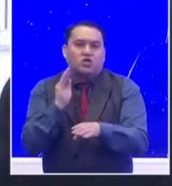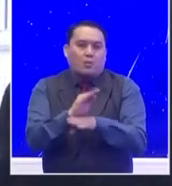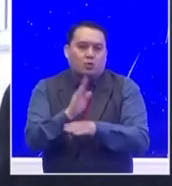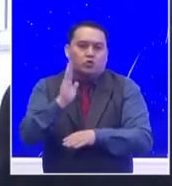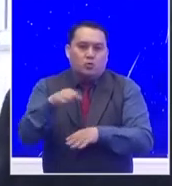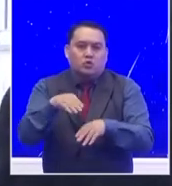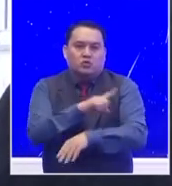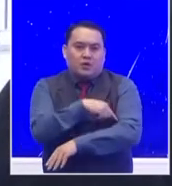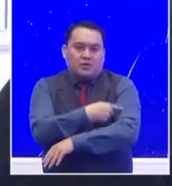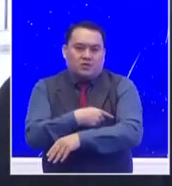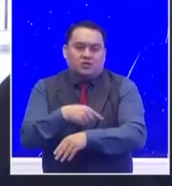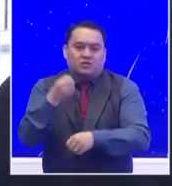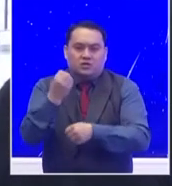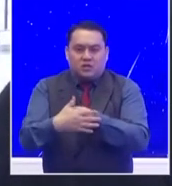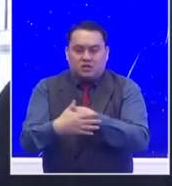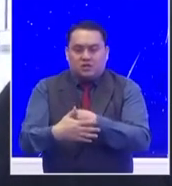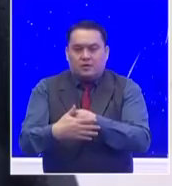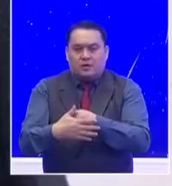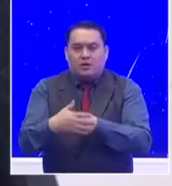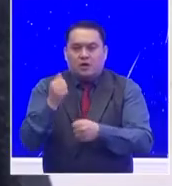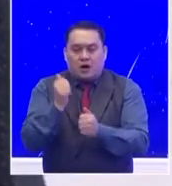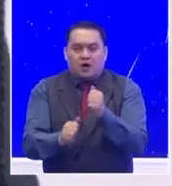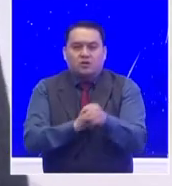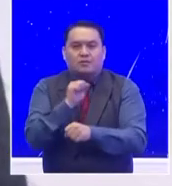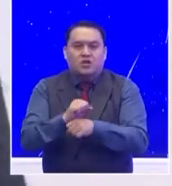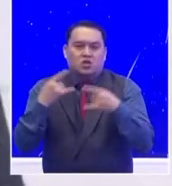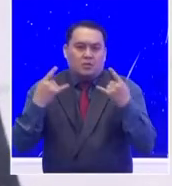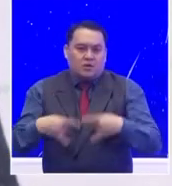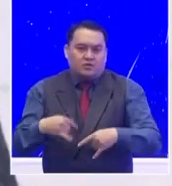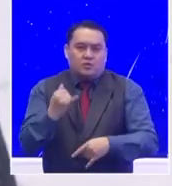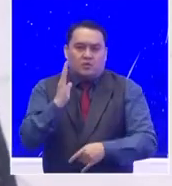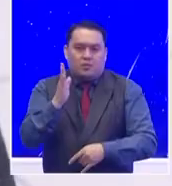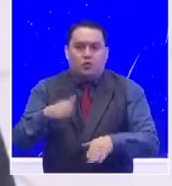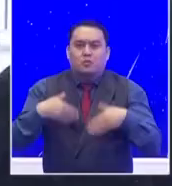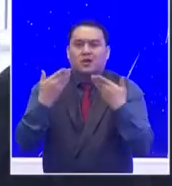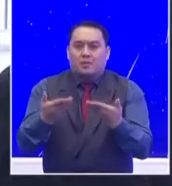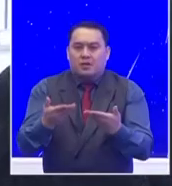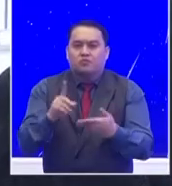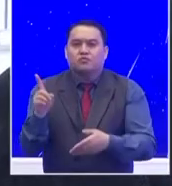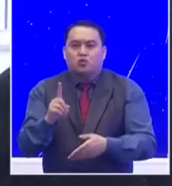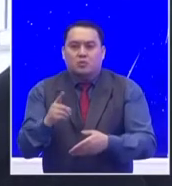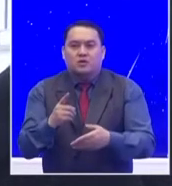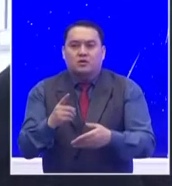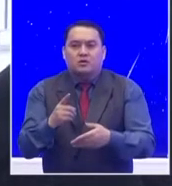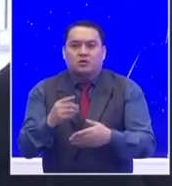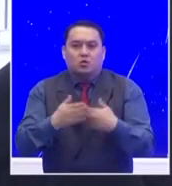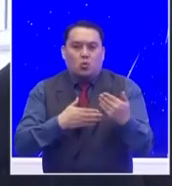сотрудники санитарно-эпидемиологических служб на каждом посту. Тепловизоры мы будем рекомендовать, чтобы взяли